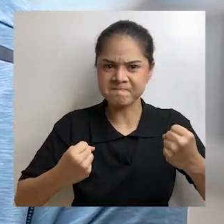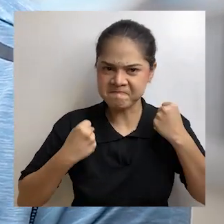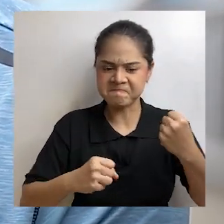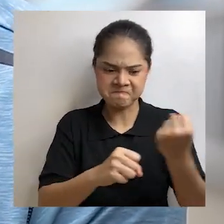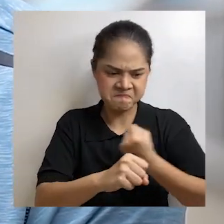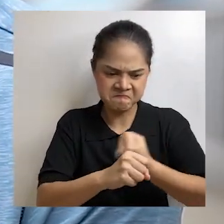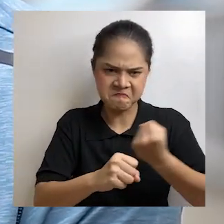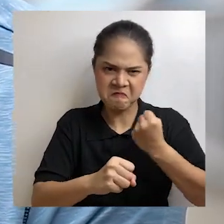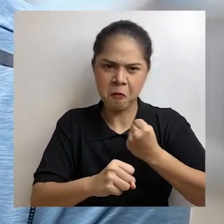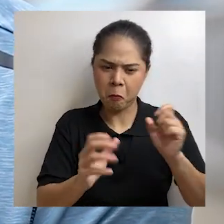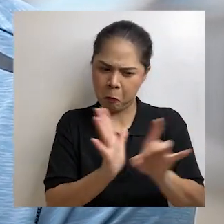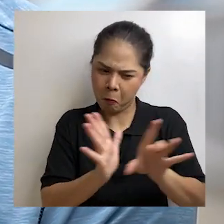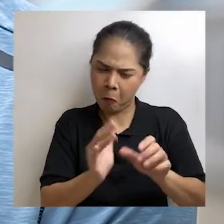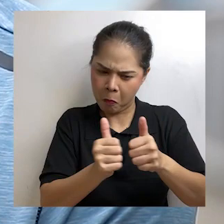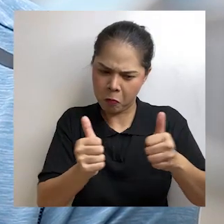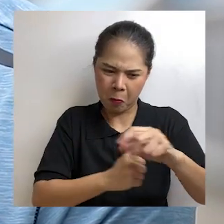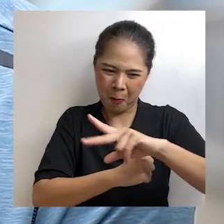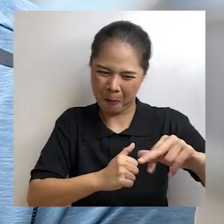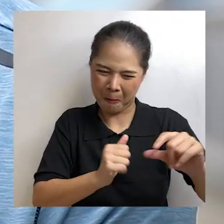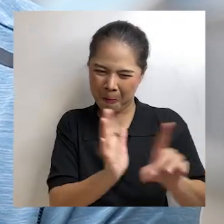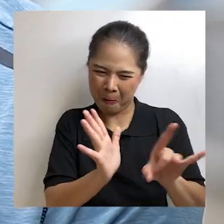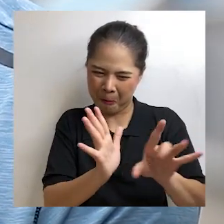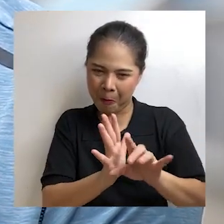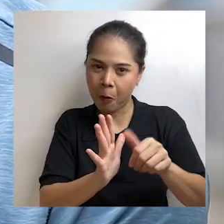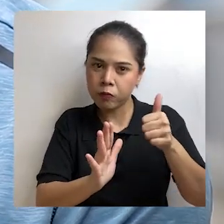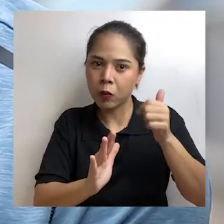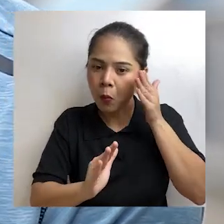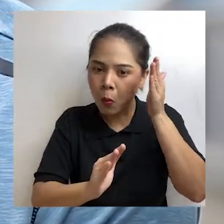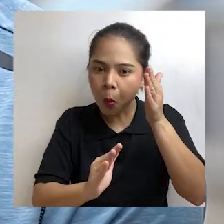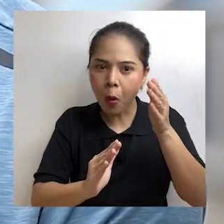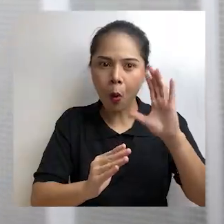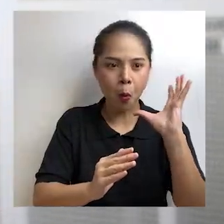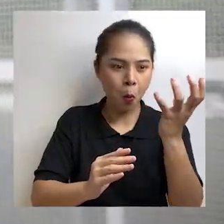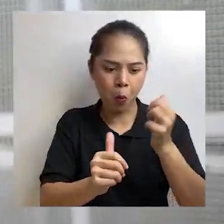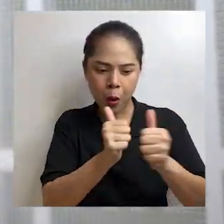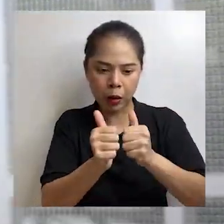มีประสิทธิภาพมากขึ้นในการแข่งขันในระดับสูงหรือว่าระดับโลกอะไร